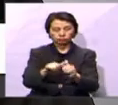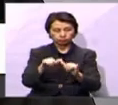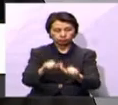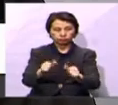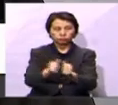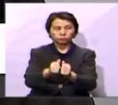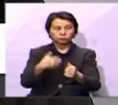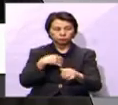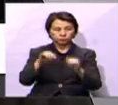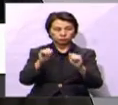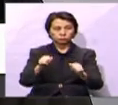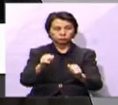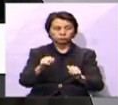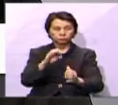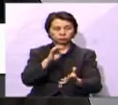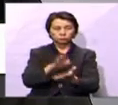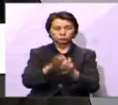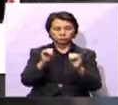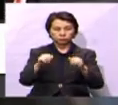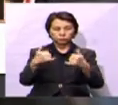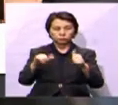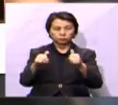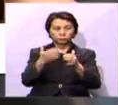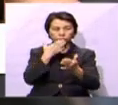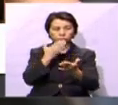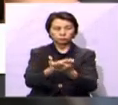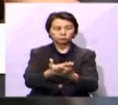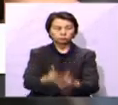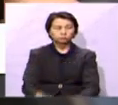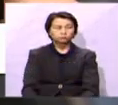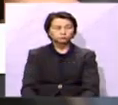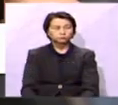they can perform at their best at competitions.